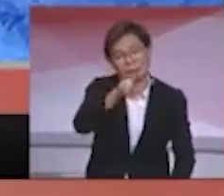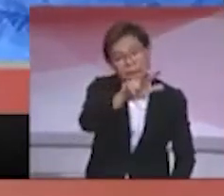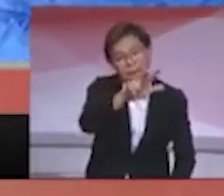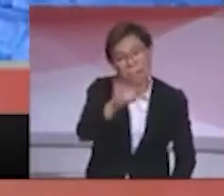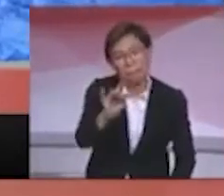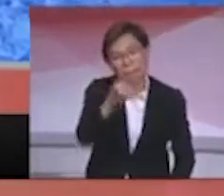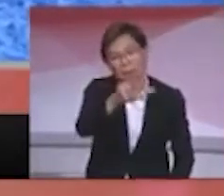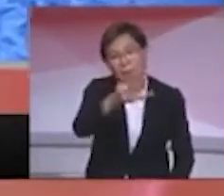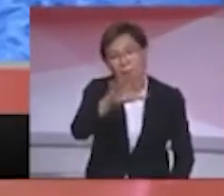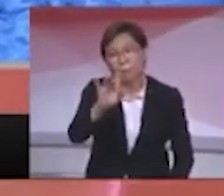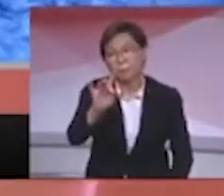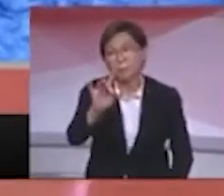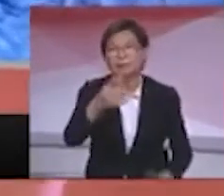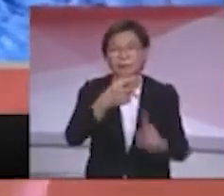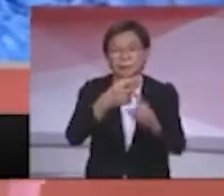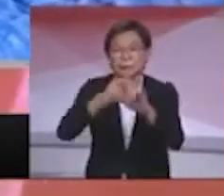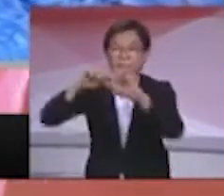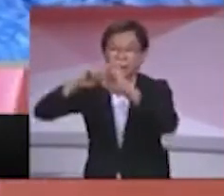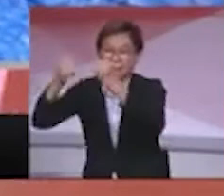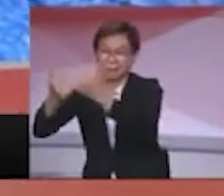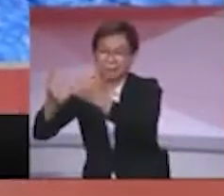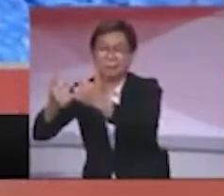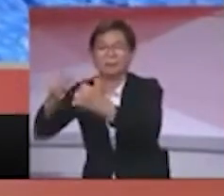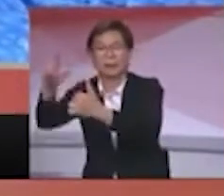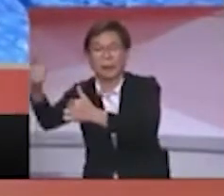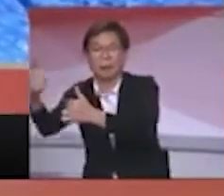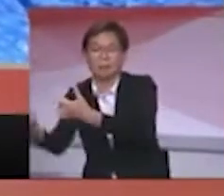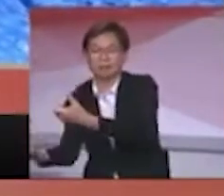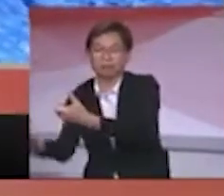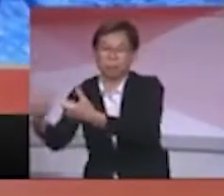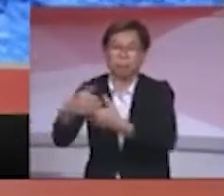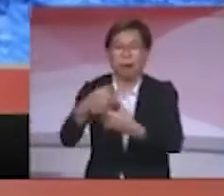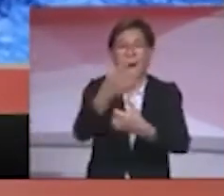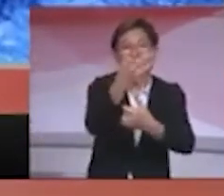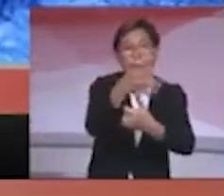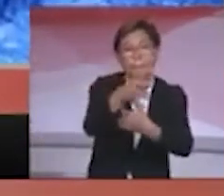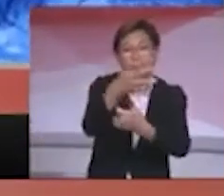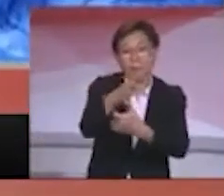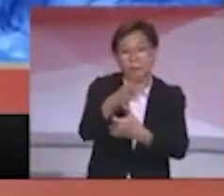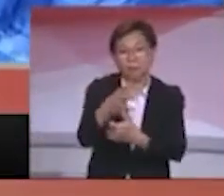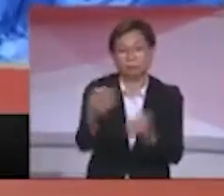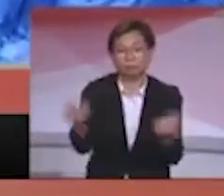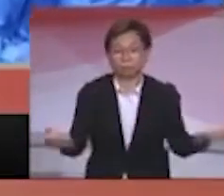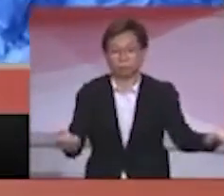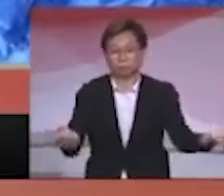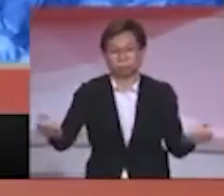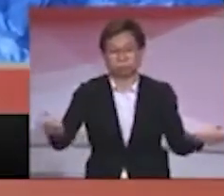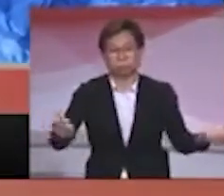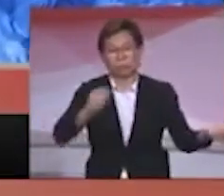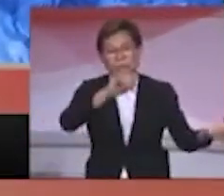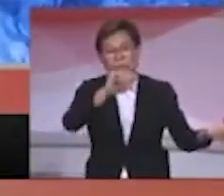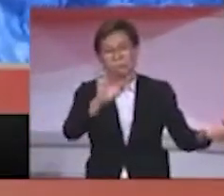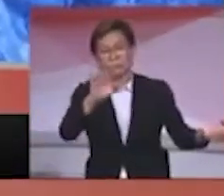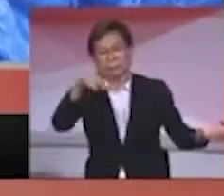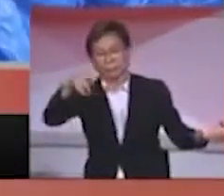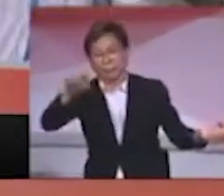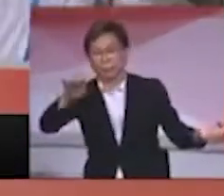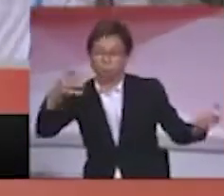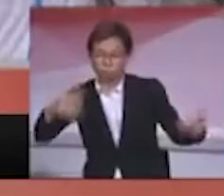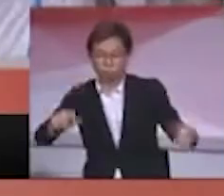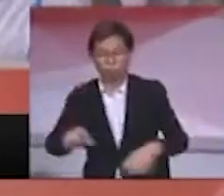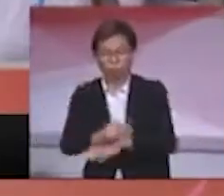38 daripada agensi lain. 14 jentera Jabatan Bomber dan Penyelamat Malaysia telah digunakan